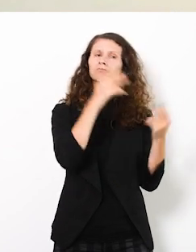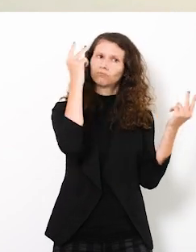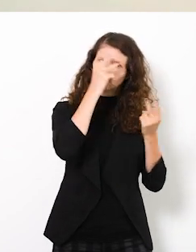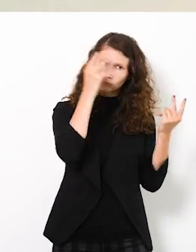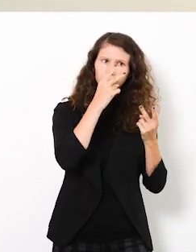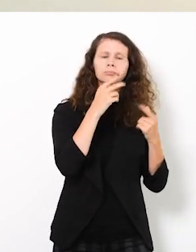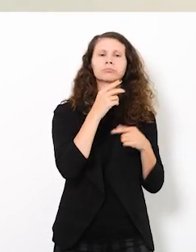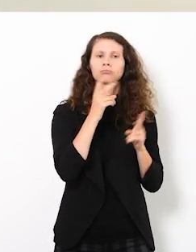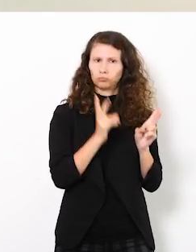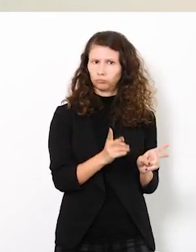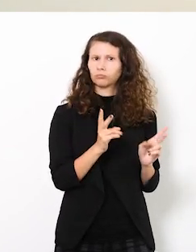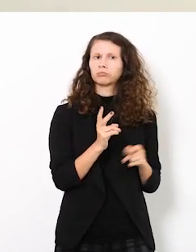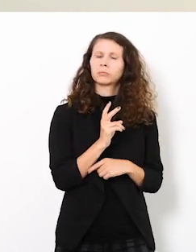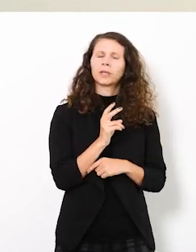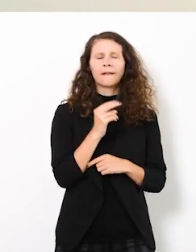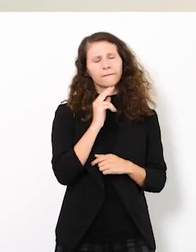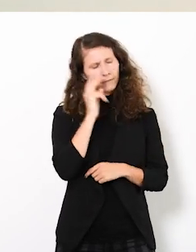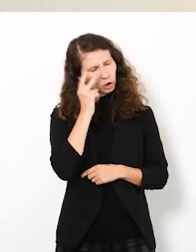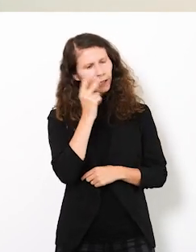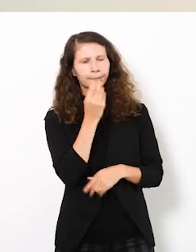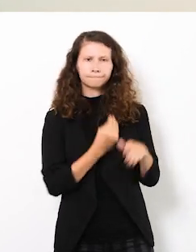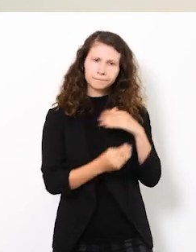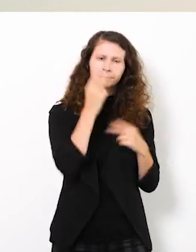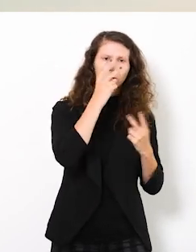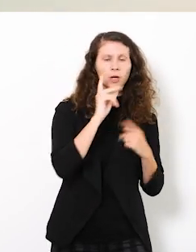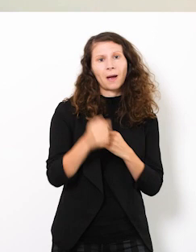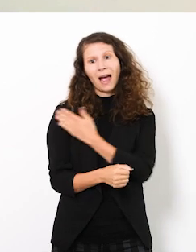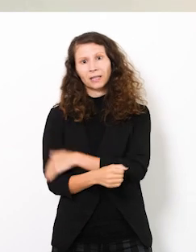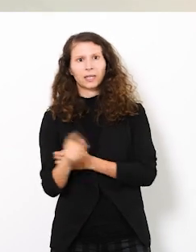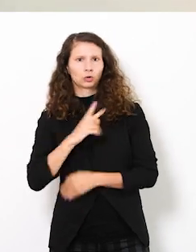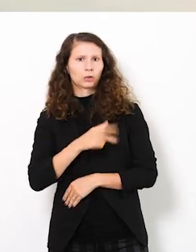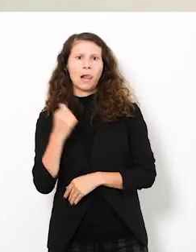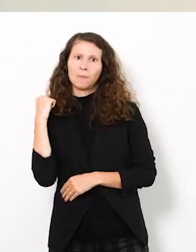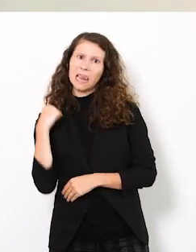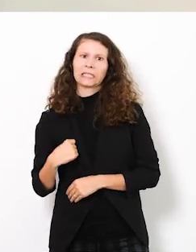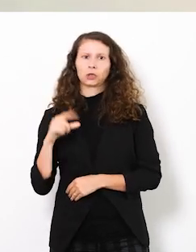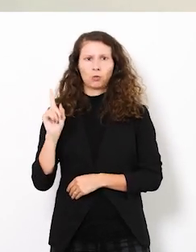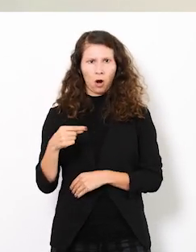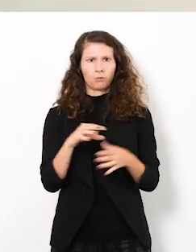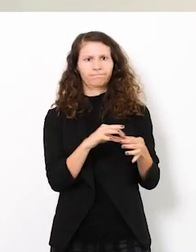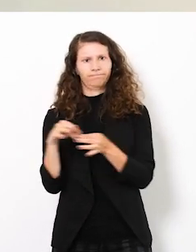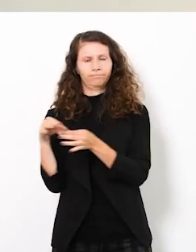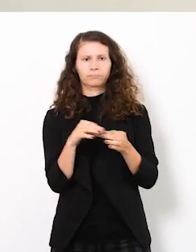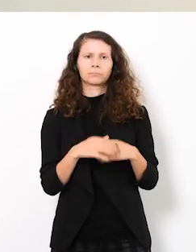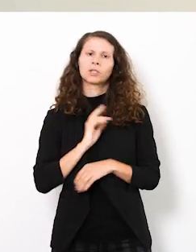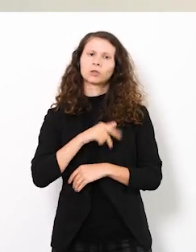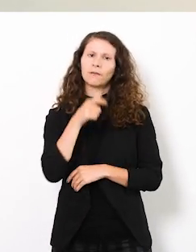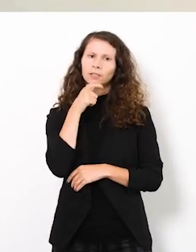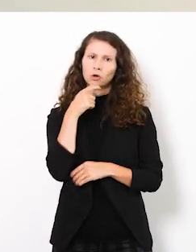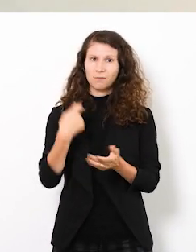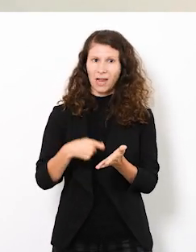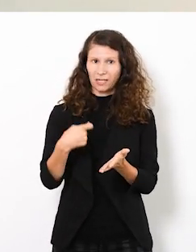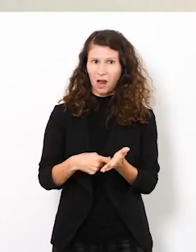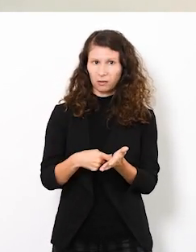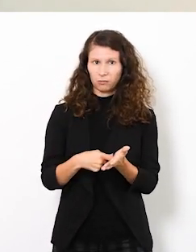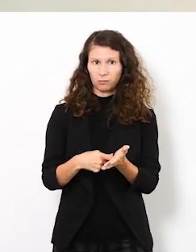etwas schaffen, was auf der anderen Seite soziale Belastungen mit sich bringt. Sie wissen, dass die Sozialversicherungsbeiträge ja auch